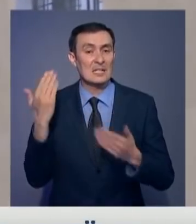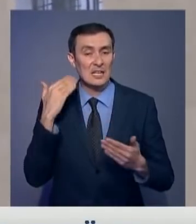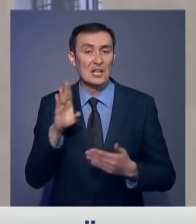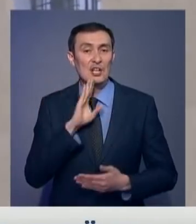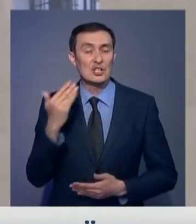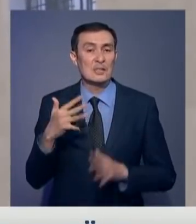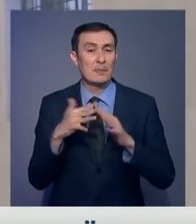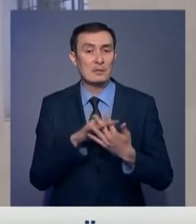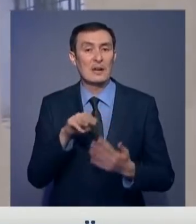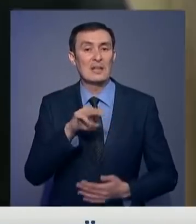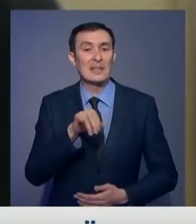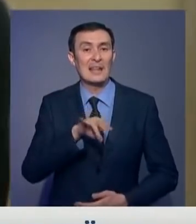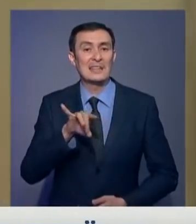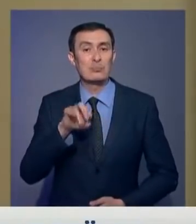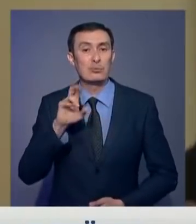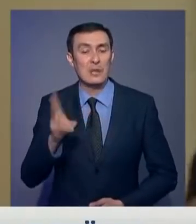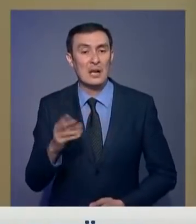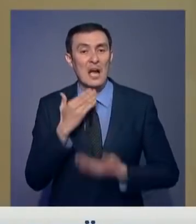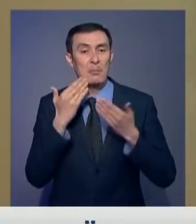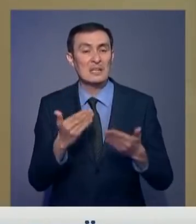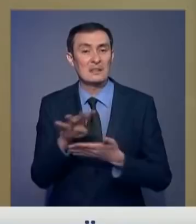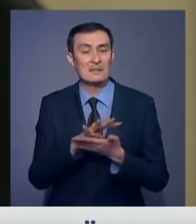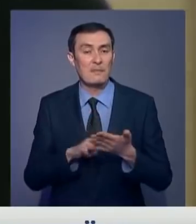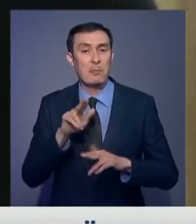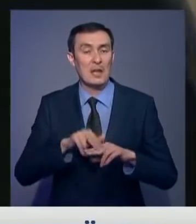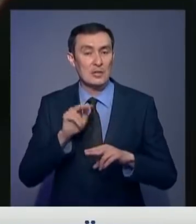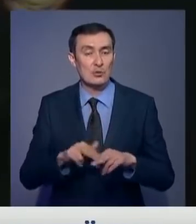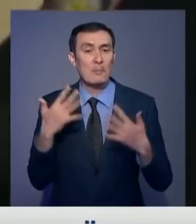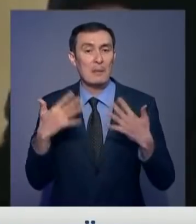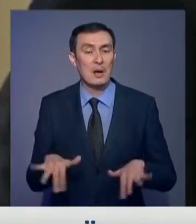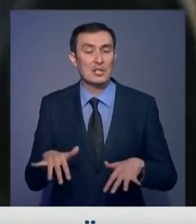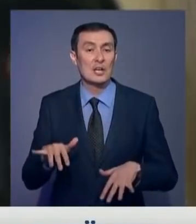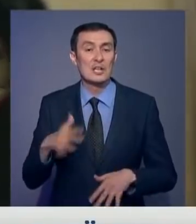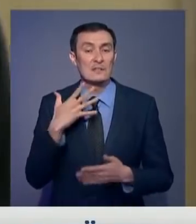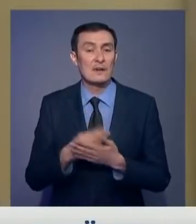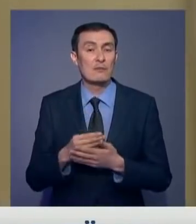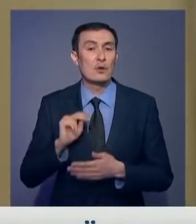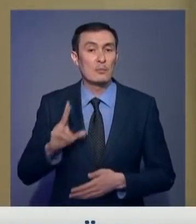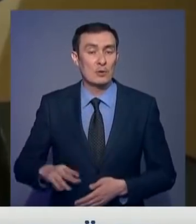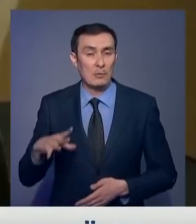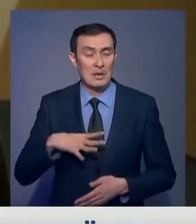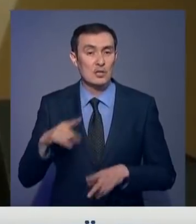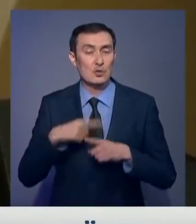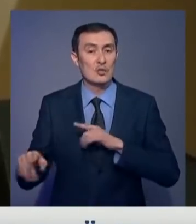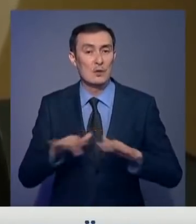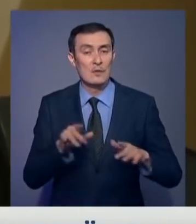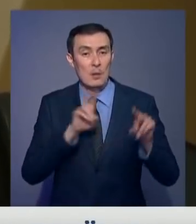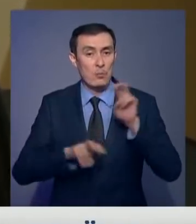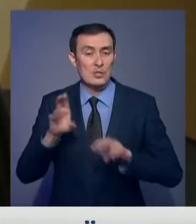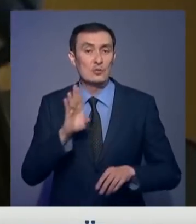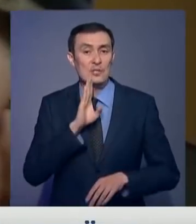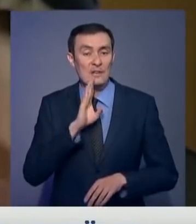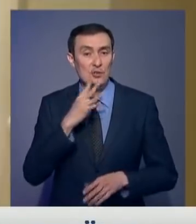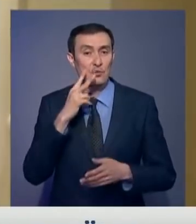жительница поселка Талдыбулак Талгарского района обратилась в полицию с заявлением о пропаже ребенка. Срочно были организованы поиски.